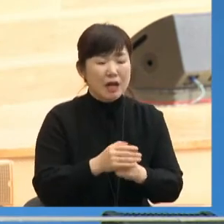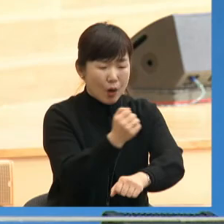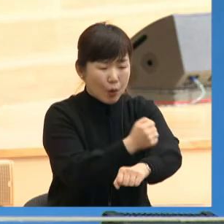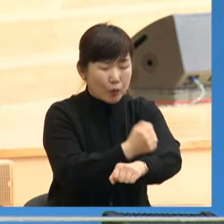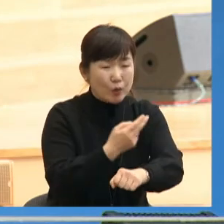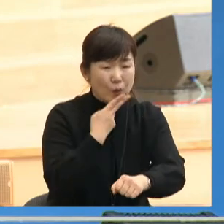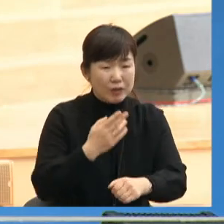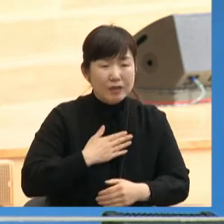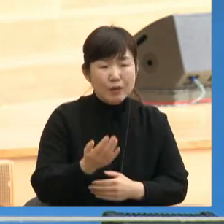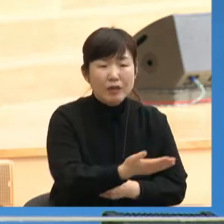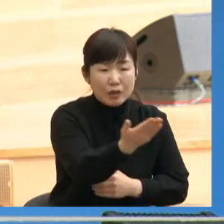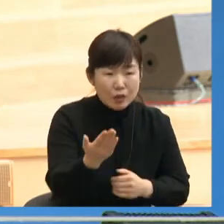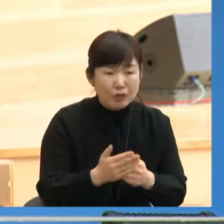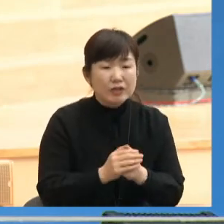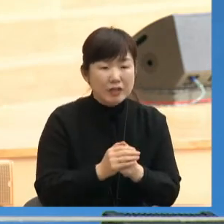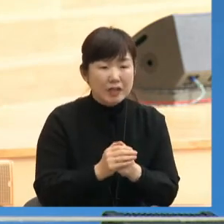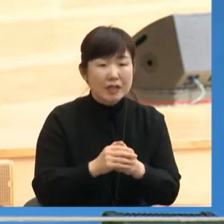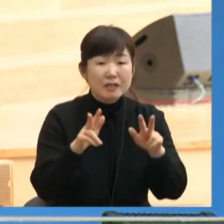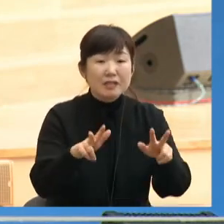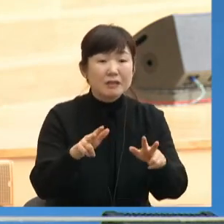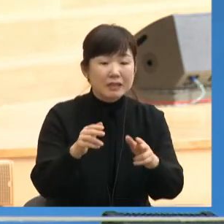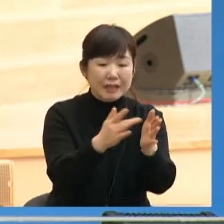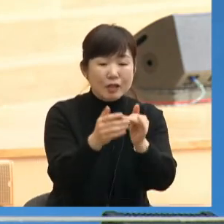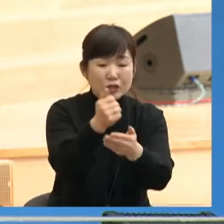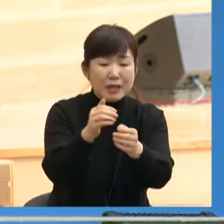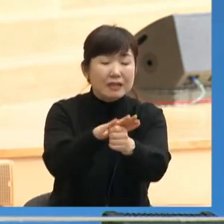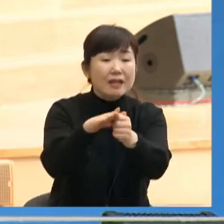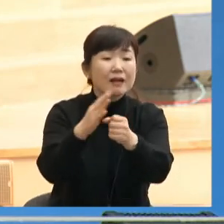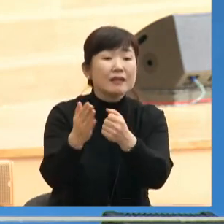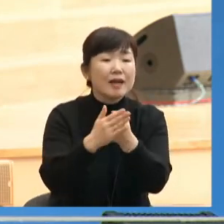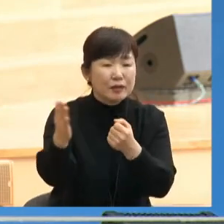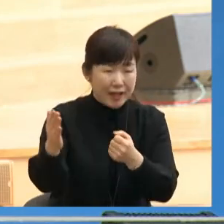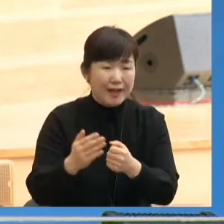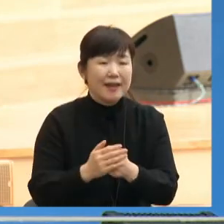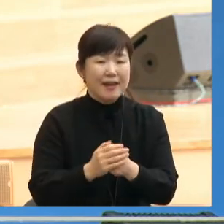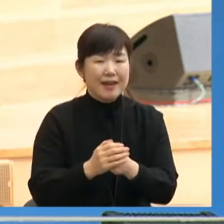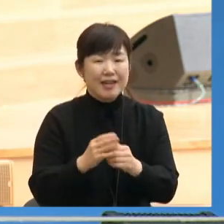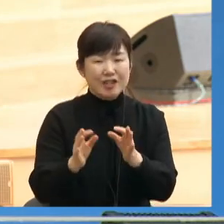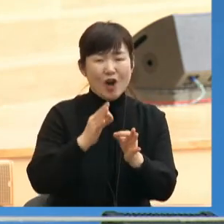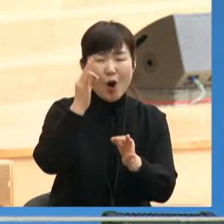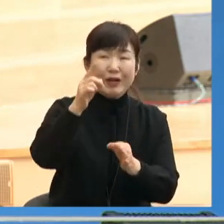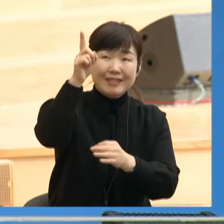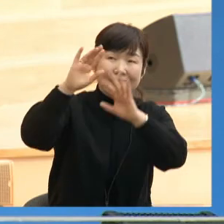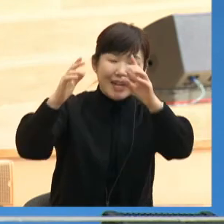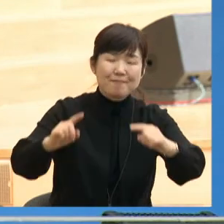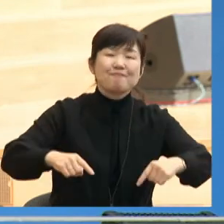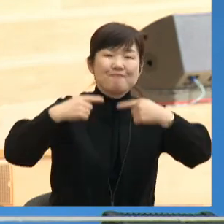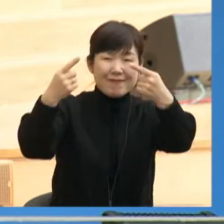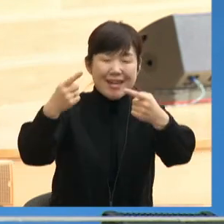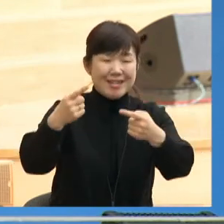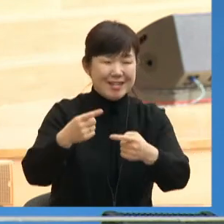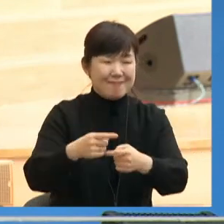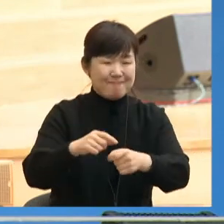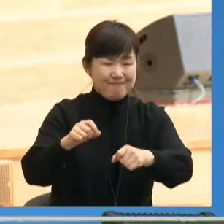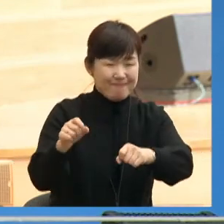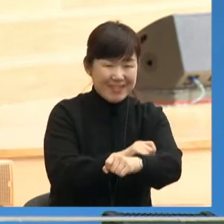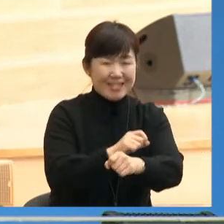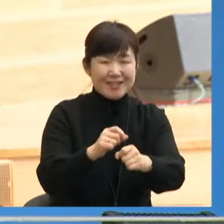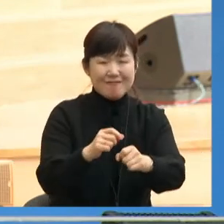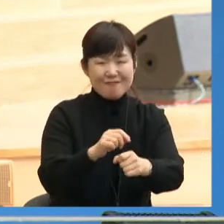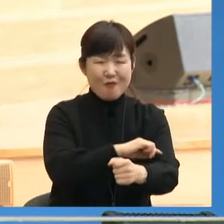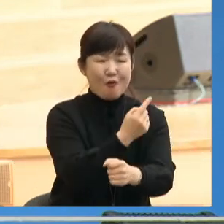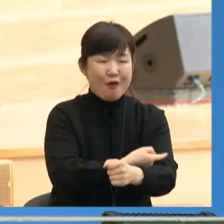우리가 지금 그 사랑 때문에 영원한 나라에 들어가는 특권을